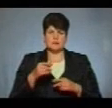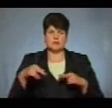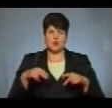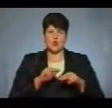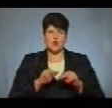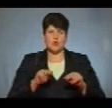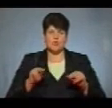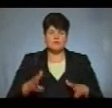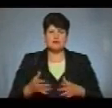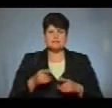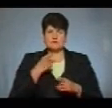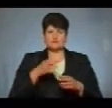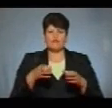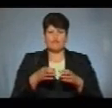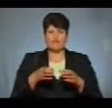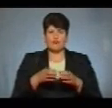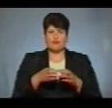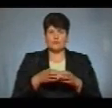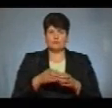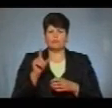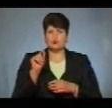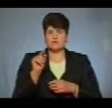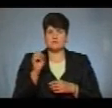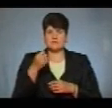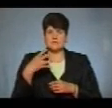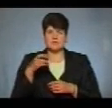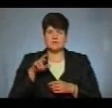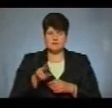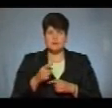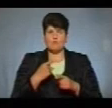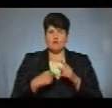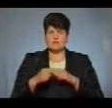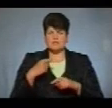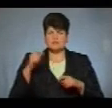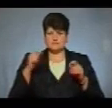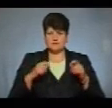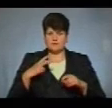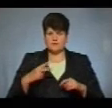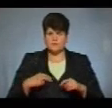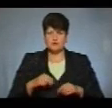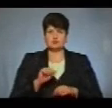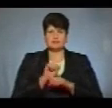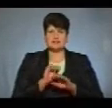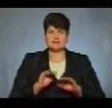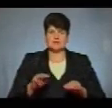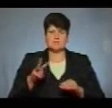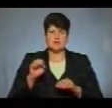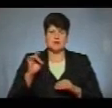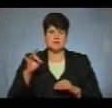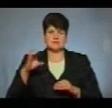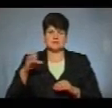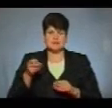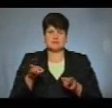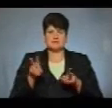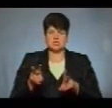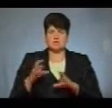розповіла, що колектив у понеділок, 15 липня, повертався з фестивалю у Мейреї у Франції. Зупинилися діти в Марселі, там залишили